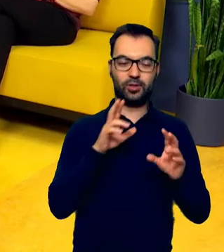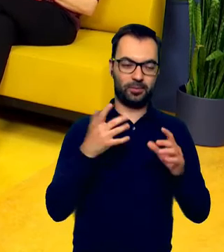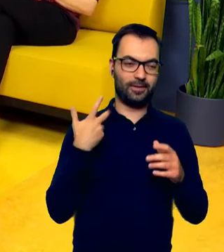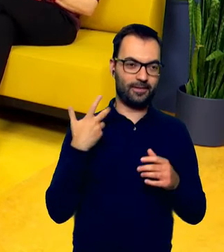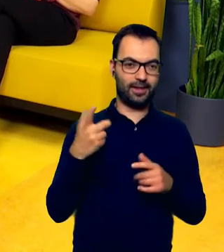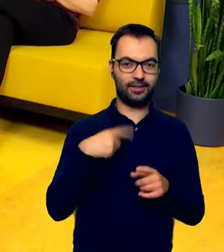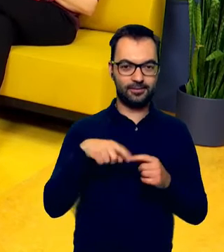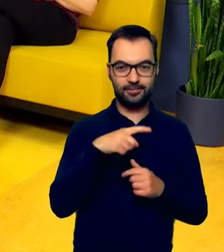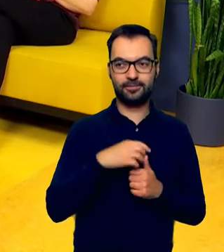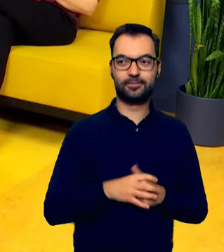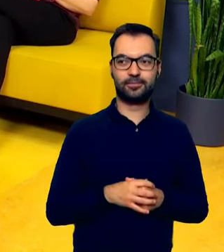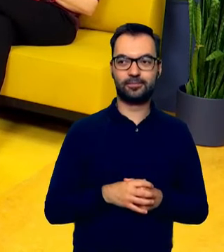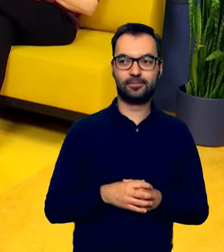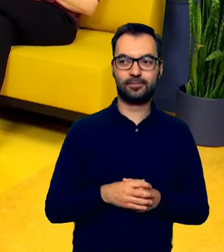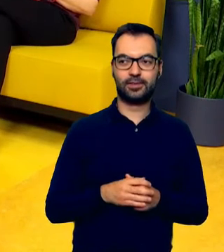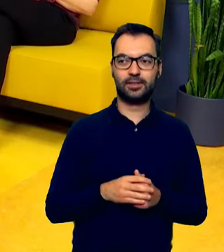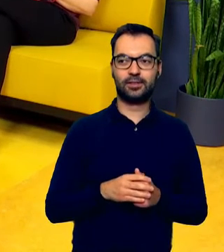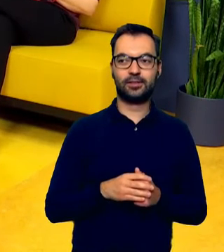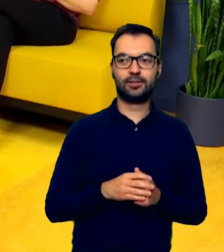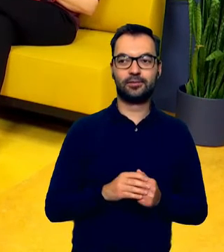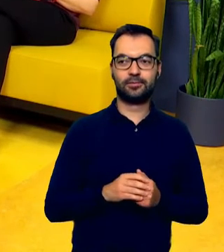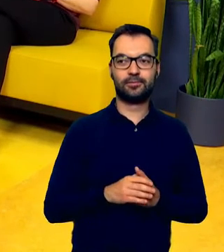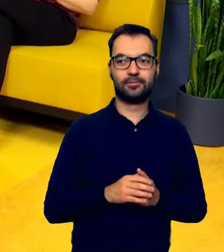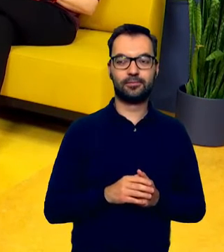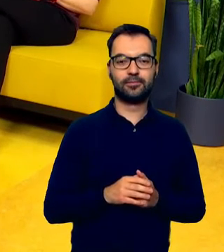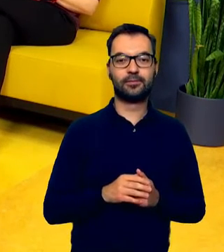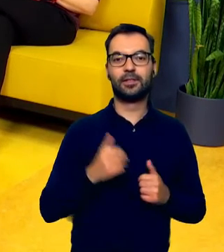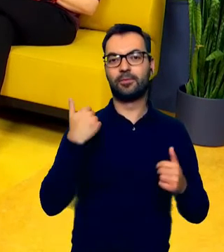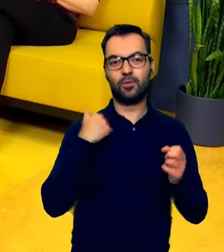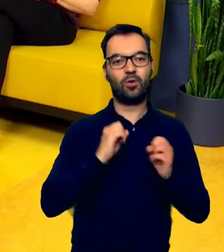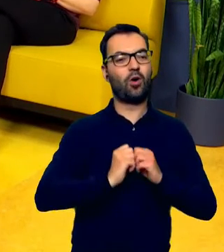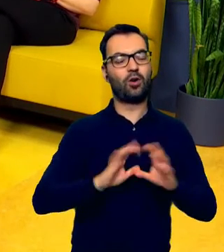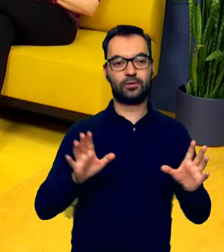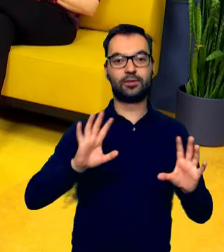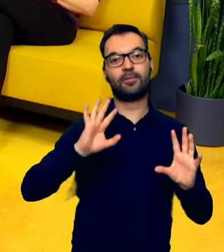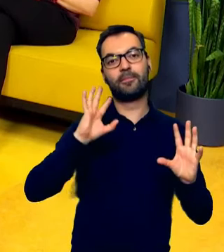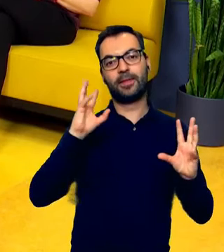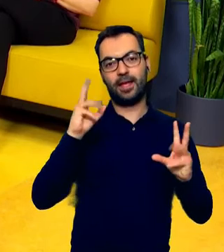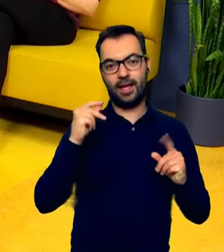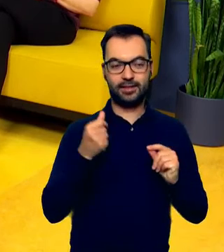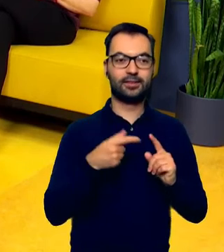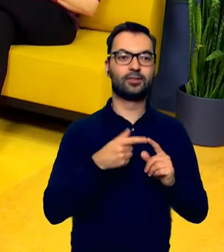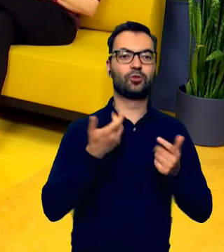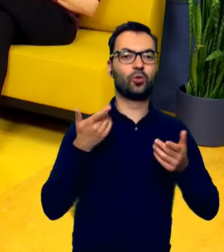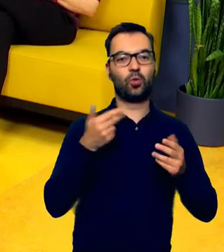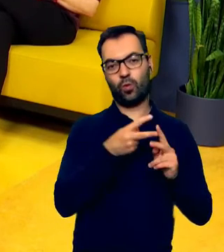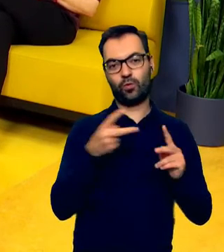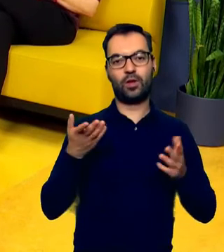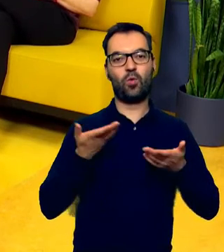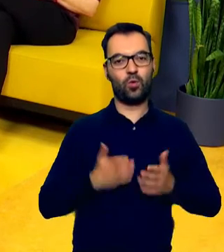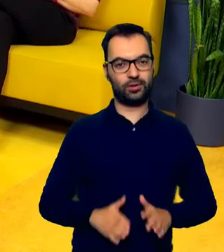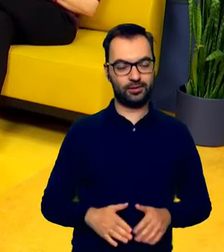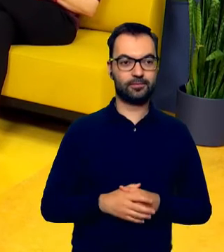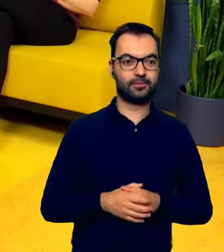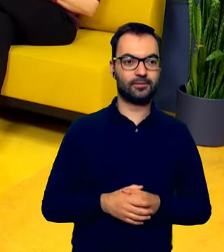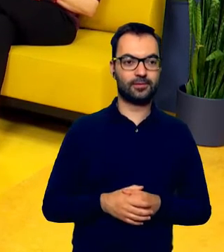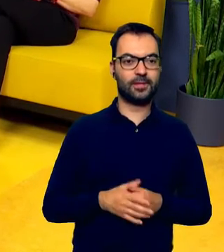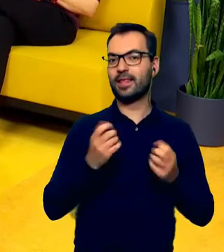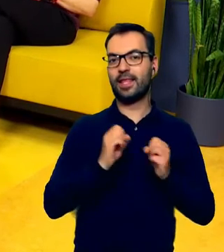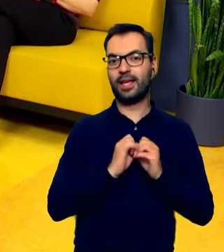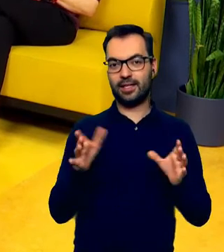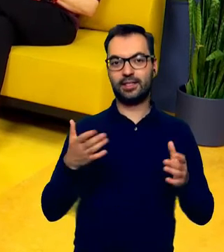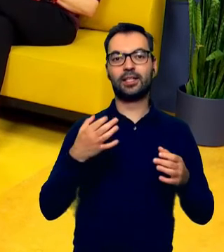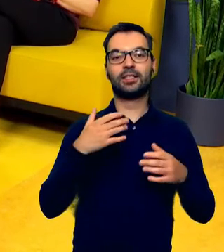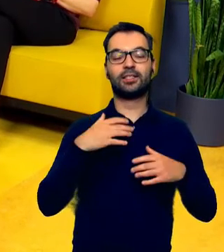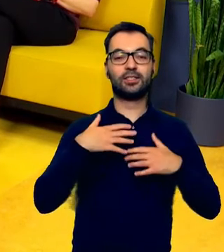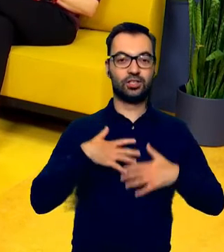czas doświadczeń pierwszych. To było oczywiste, że piękny to szczupły. A nieoczywiste było